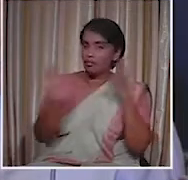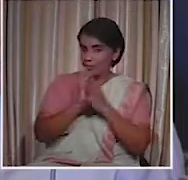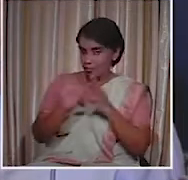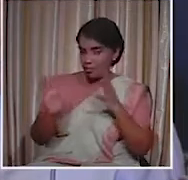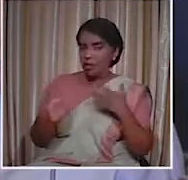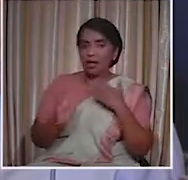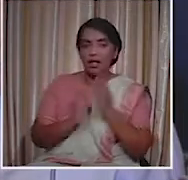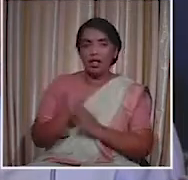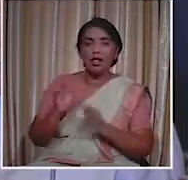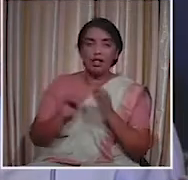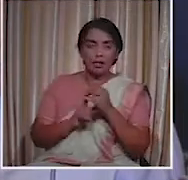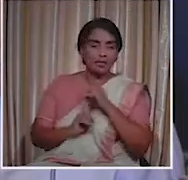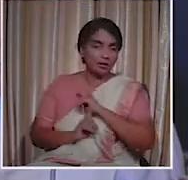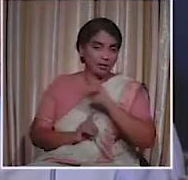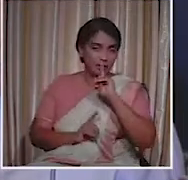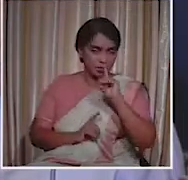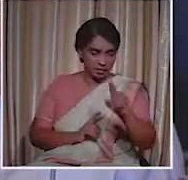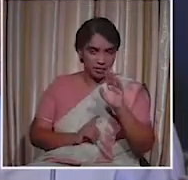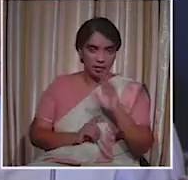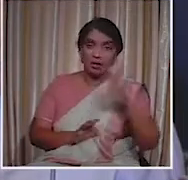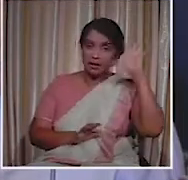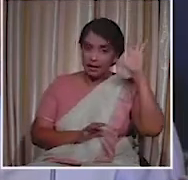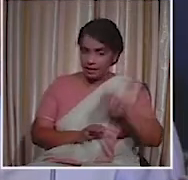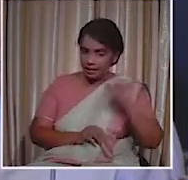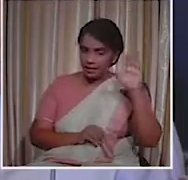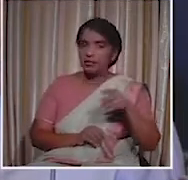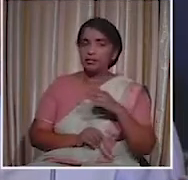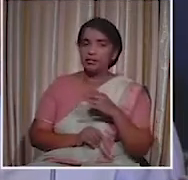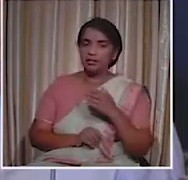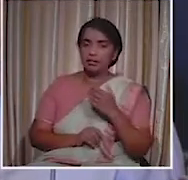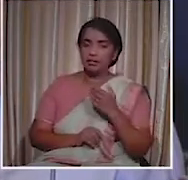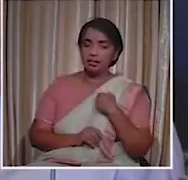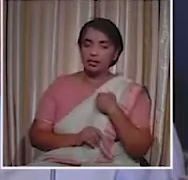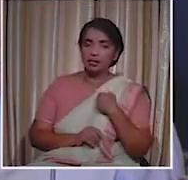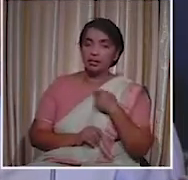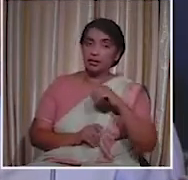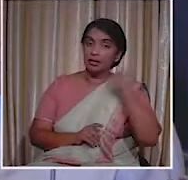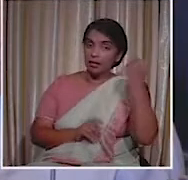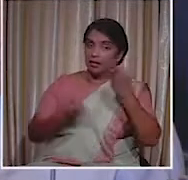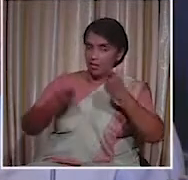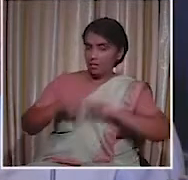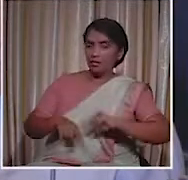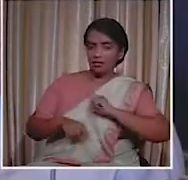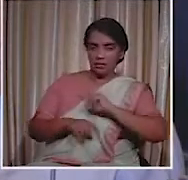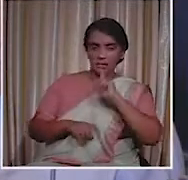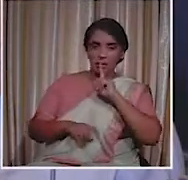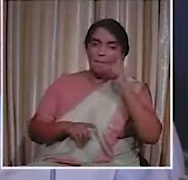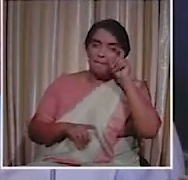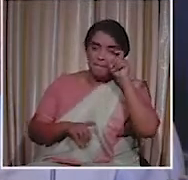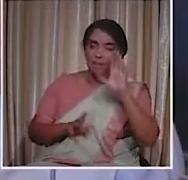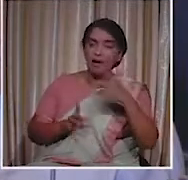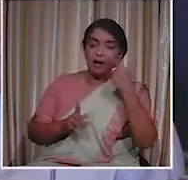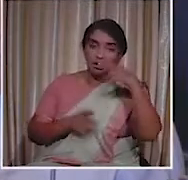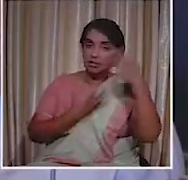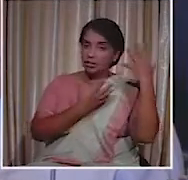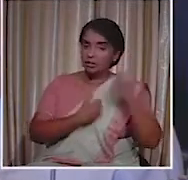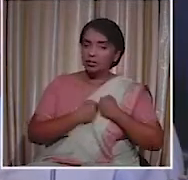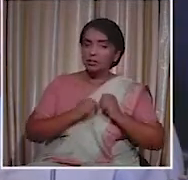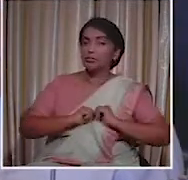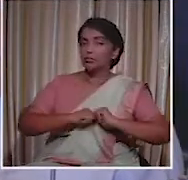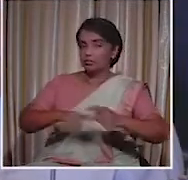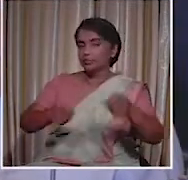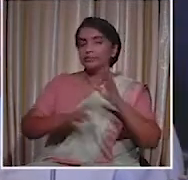අපේ ඇමතිතුමා දැන් සඳහන් කළා තියෙනවා ගේනේවත් මං මගේ අනික් කතාවෙන් තියෙනවා අයි බලන්නේ තෙල් ලබාගෙන ක්‍රියාත්මක